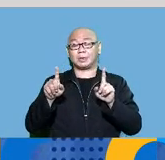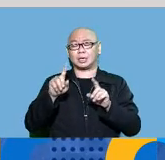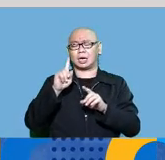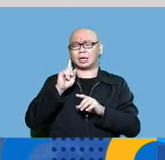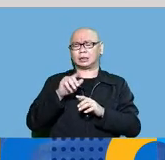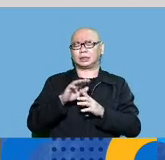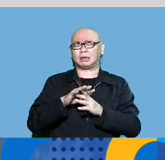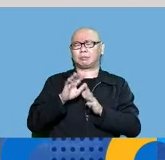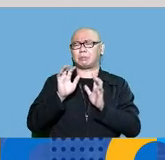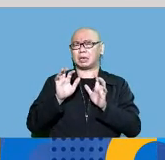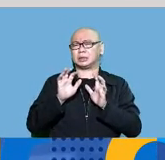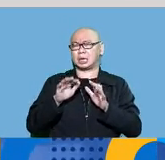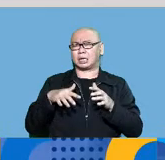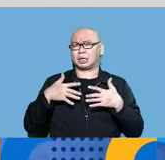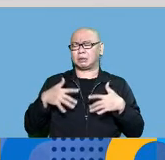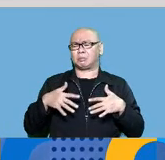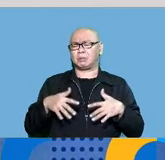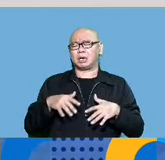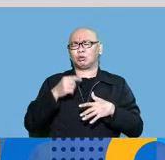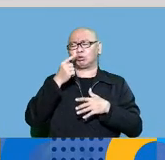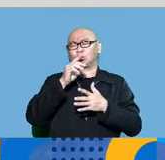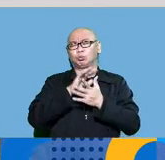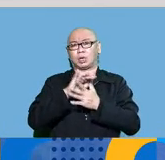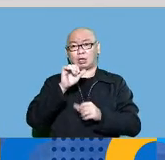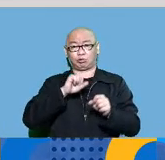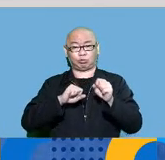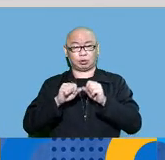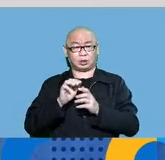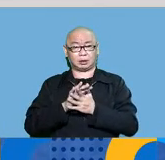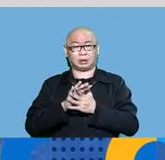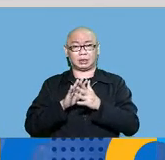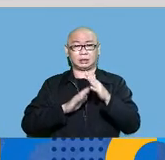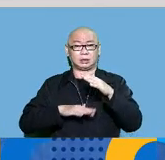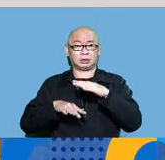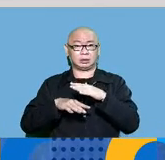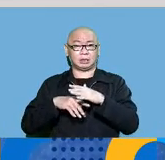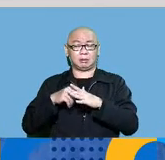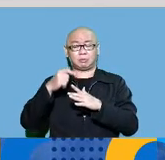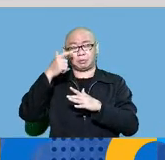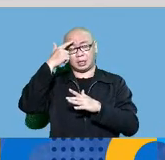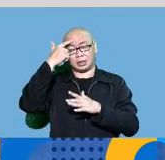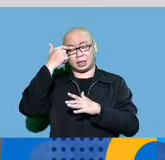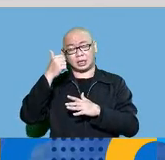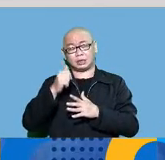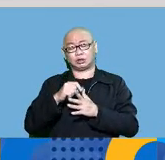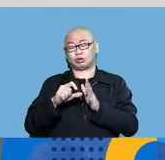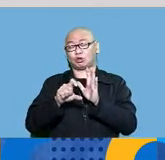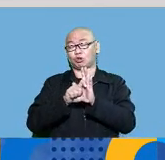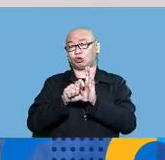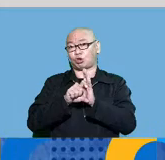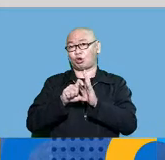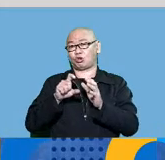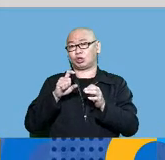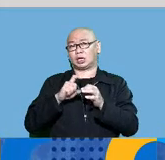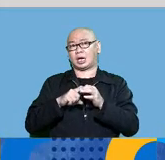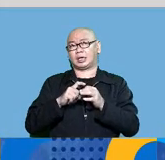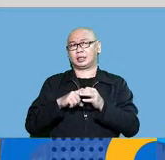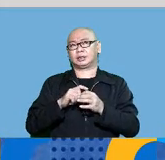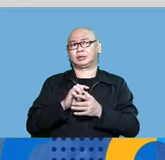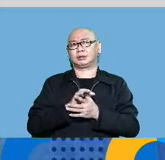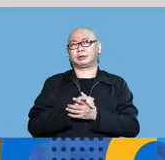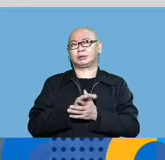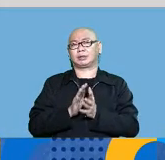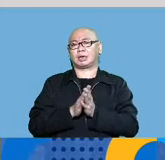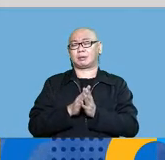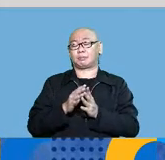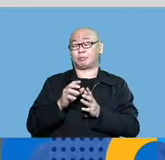banyak kelemahan juga untuk menerapkan project based mastery learning. Ini terkait dengan contoh-contoh